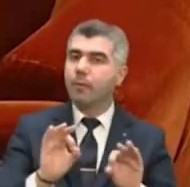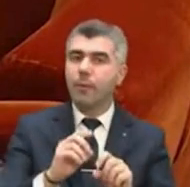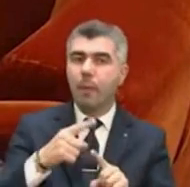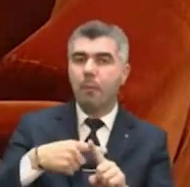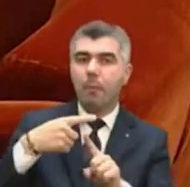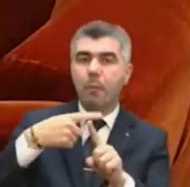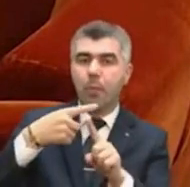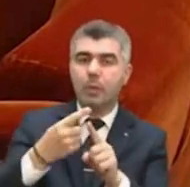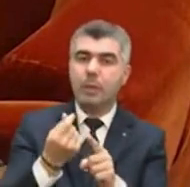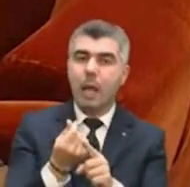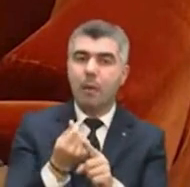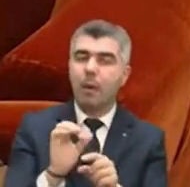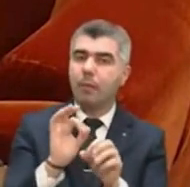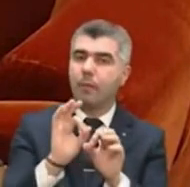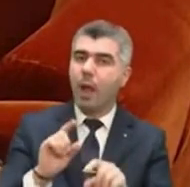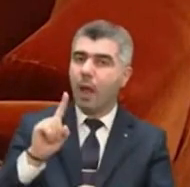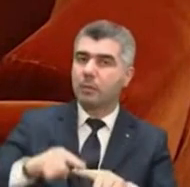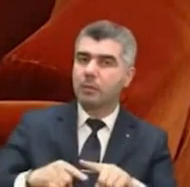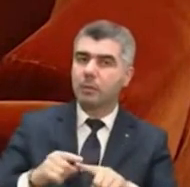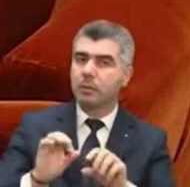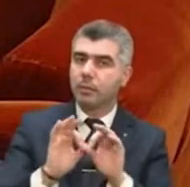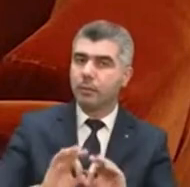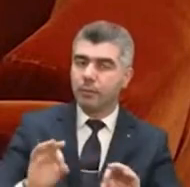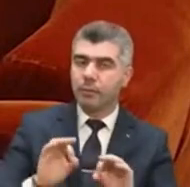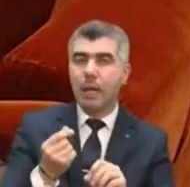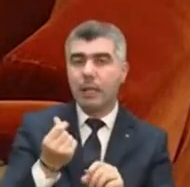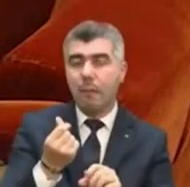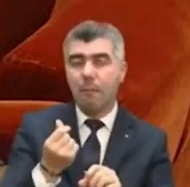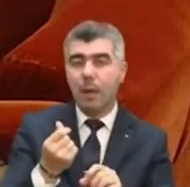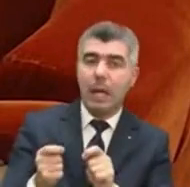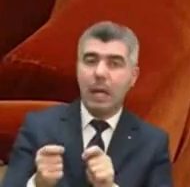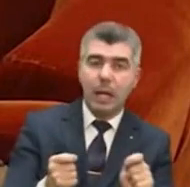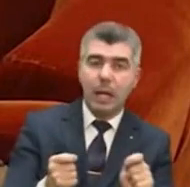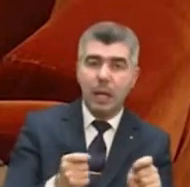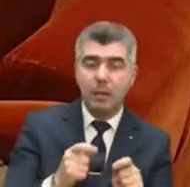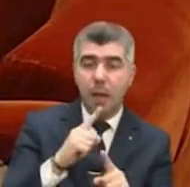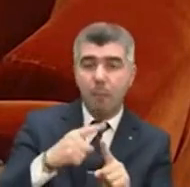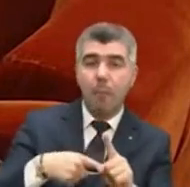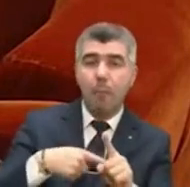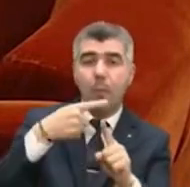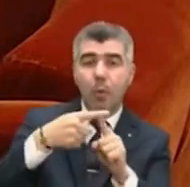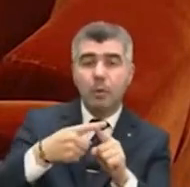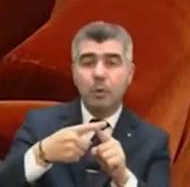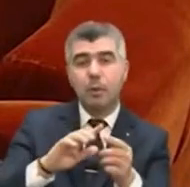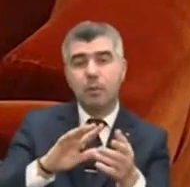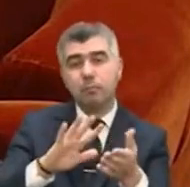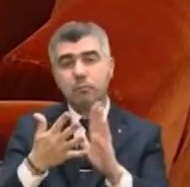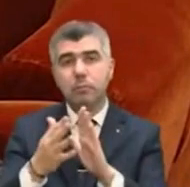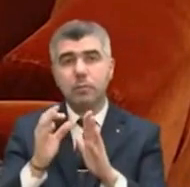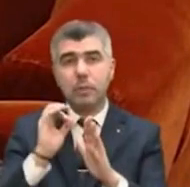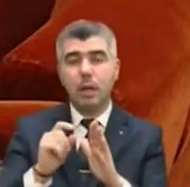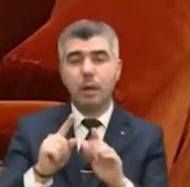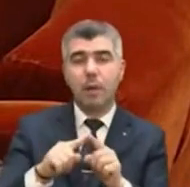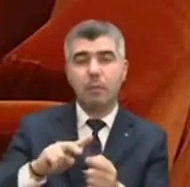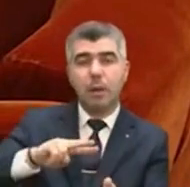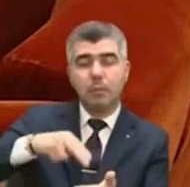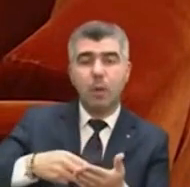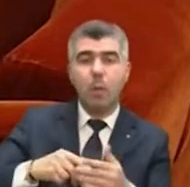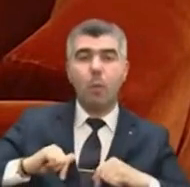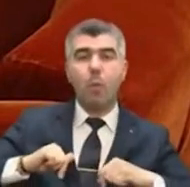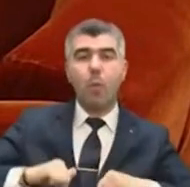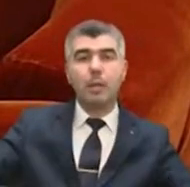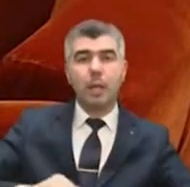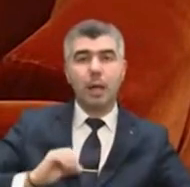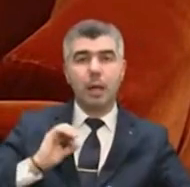الأسعار، لابد من الإشارة إلى أن متوسط الأثمنة المتداولة خلال العيد ما تتعداش الثمن الأقصى المحدد بالقرار الوزاري اللي